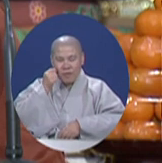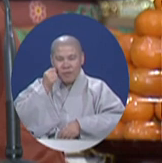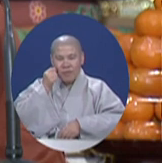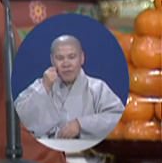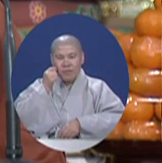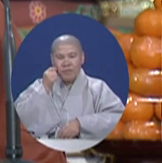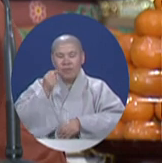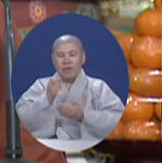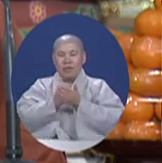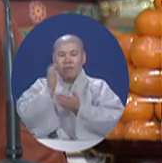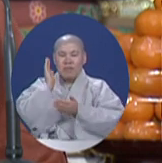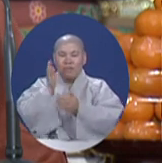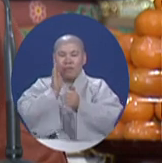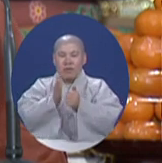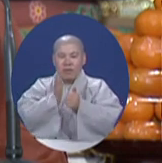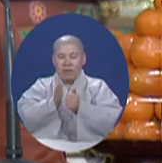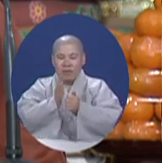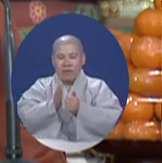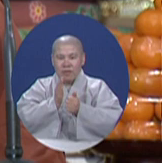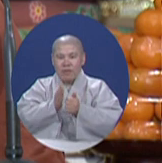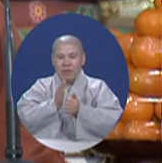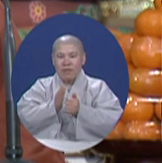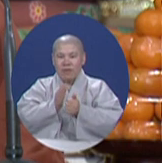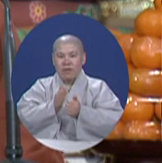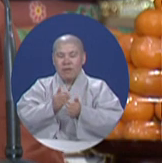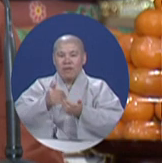또 하시고 앉아 계신다.